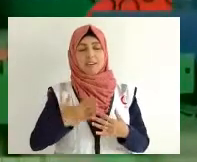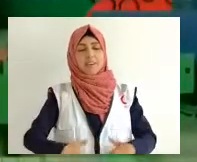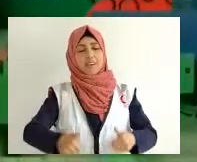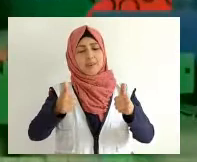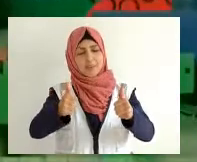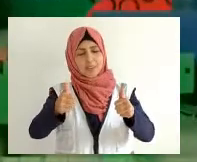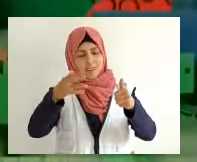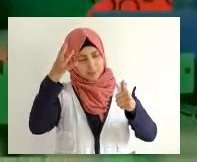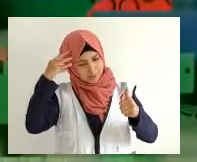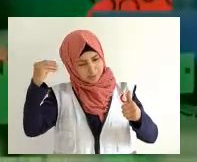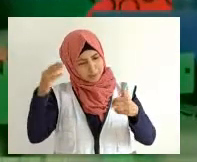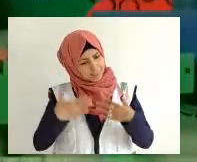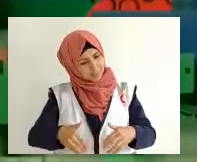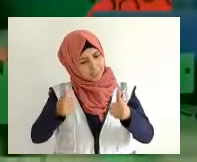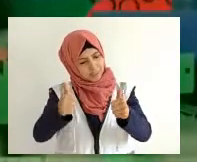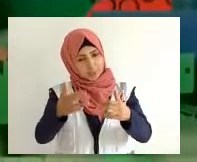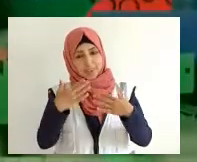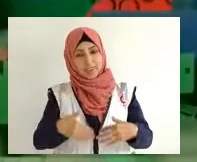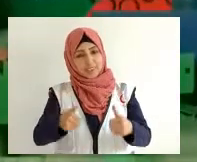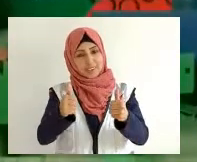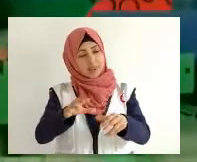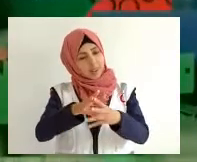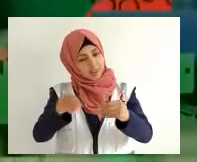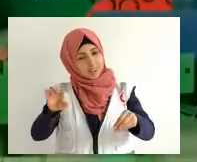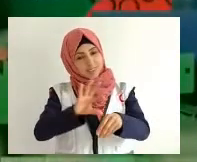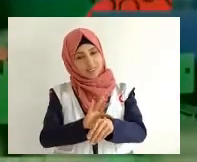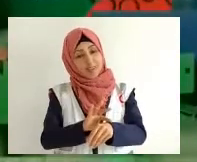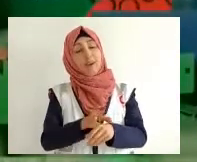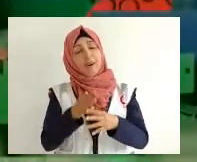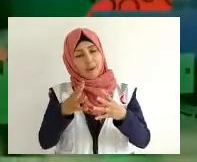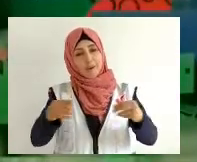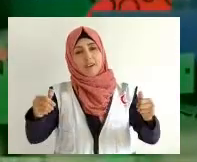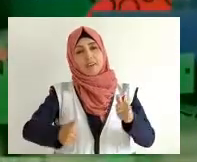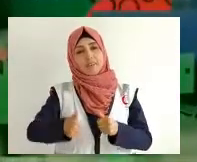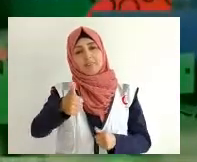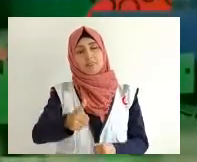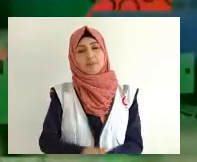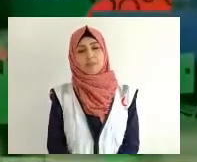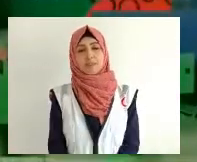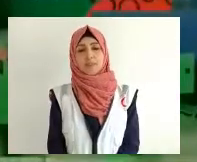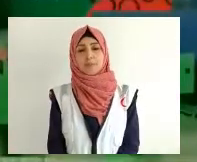سلامة عليك يا ملك الغابة. وكانوا مبسوطين كتير.